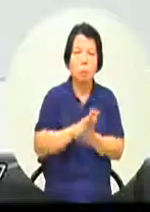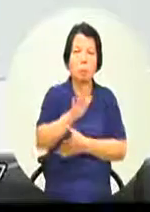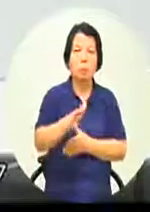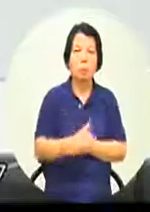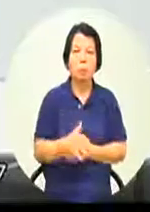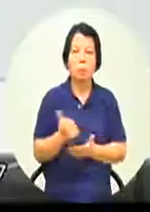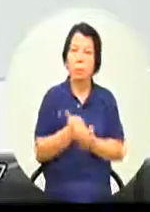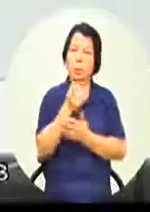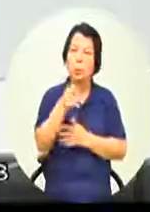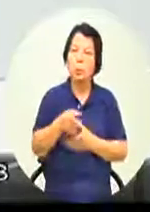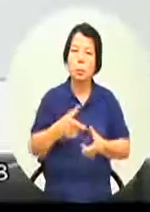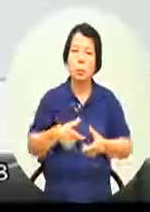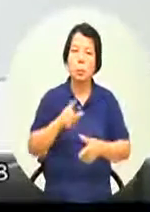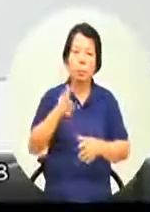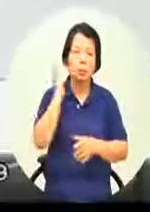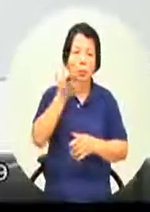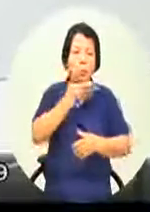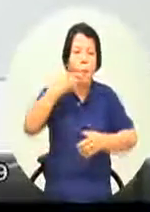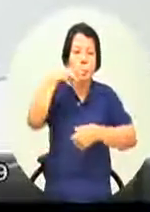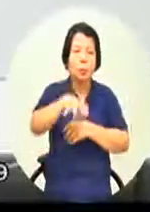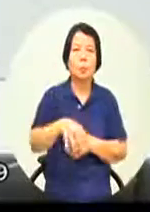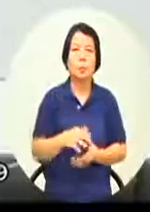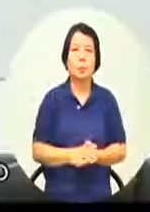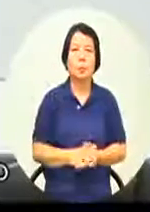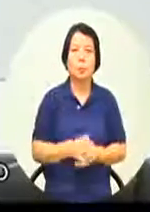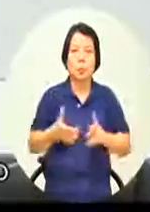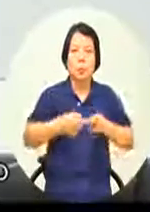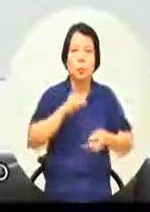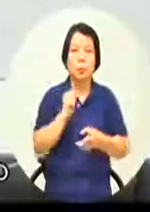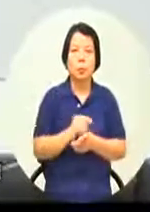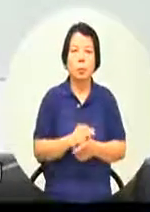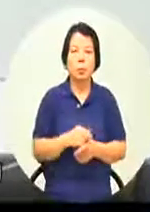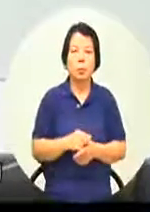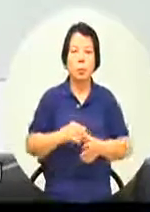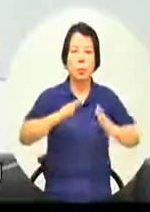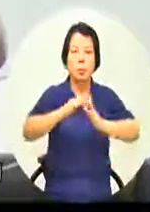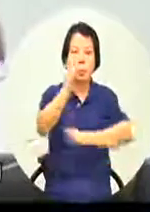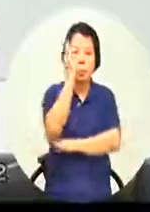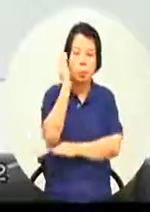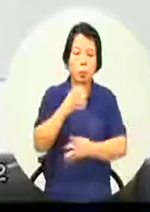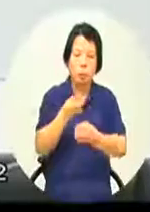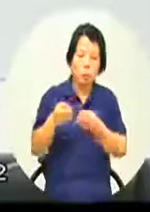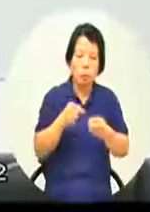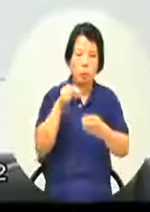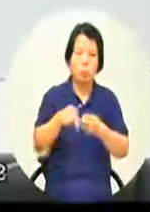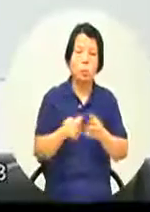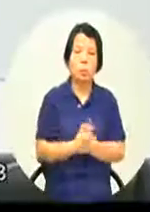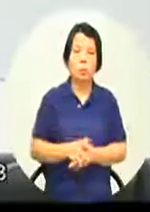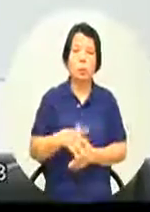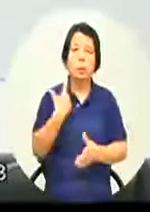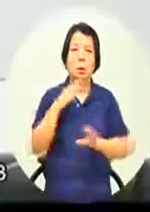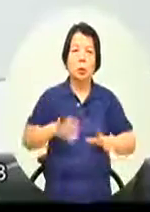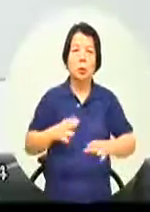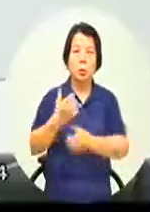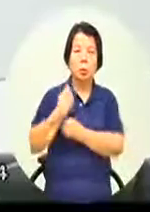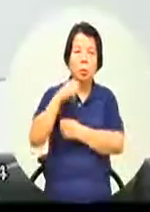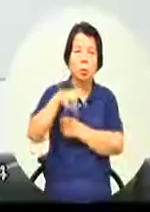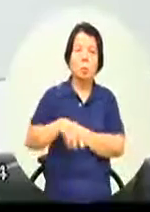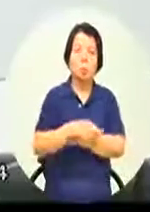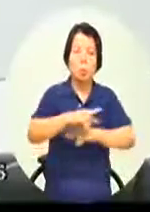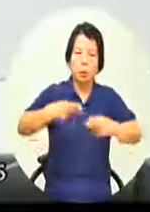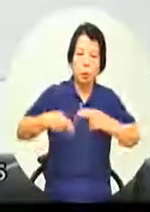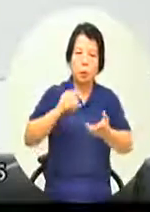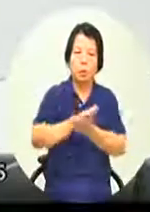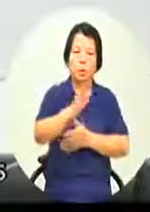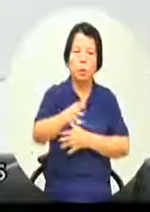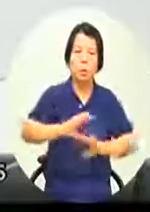情，就是由我们水利局这边必须要跟府来讨论一件事情，就是在这一些眷改用地释出以后，国